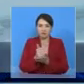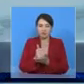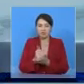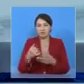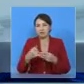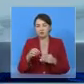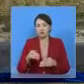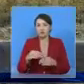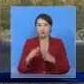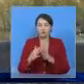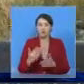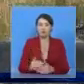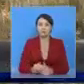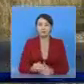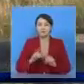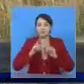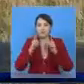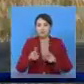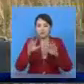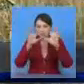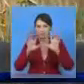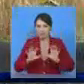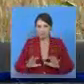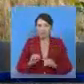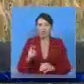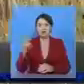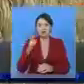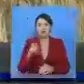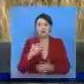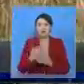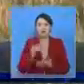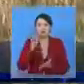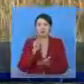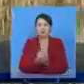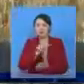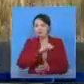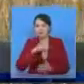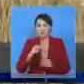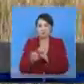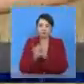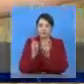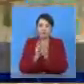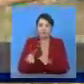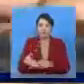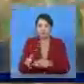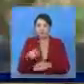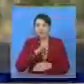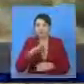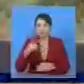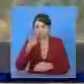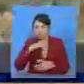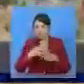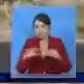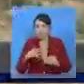землях населенных пунктов. Согласно требованиям законодательства, фермерские хозяйства обязаны самостоятельно бороться с вредителями на своей земле. За